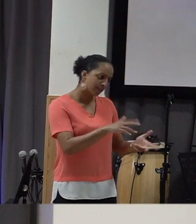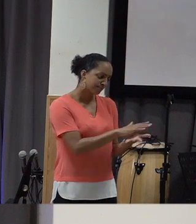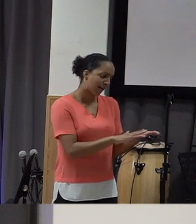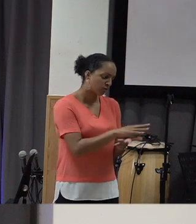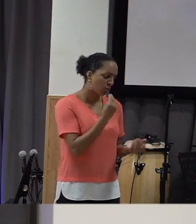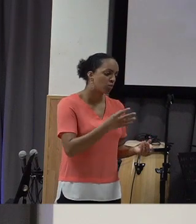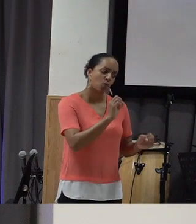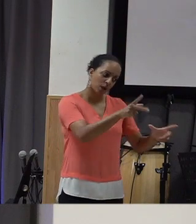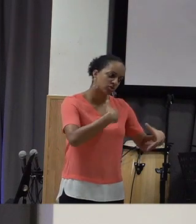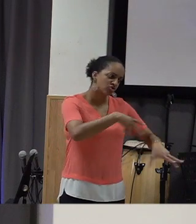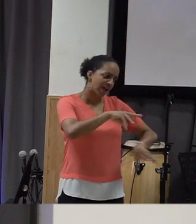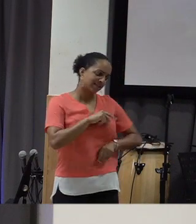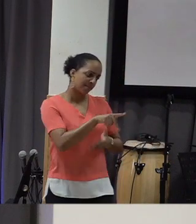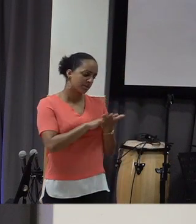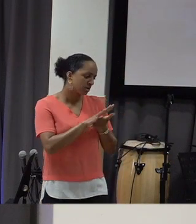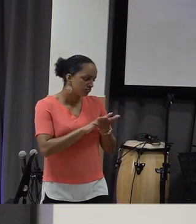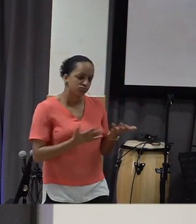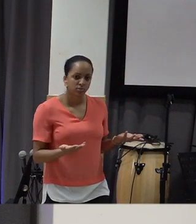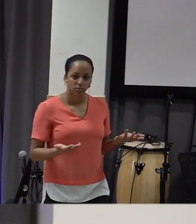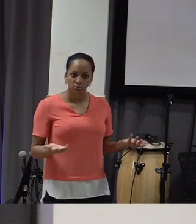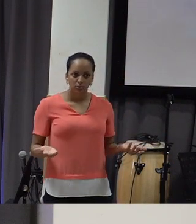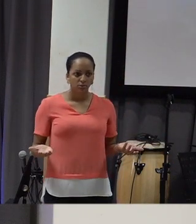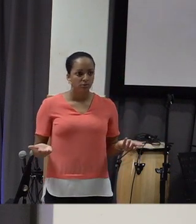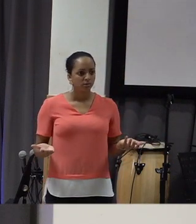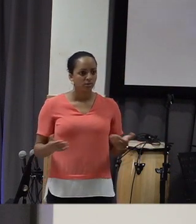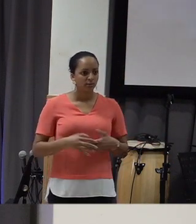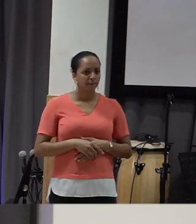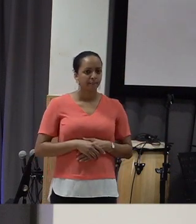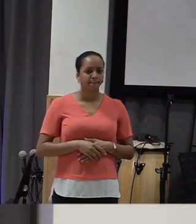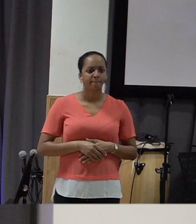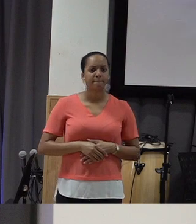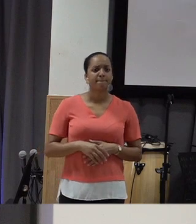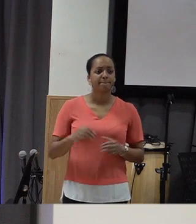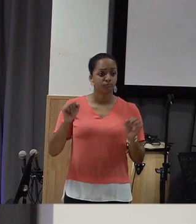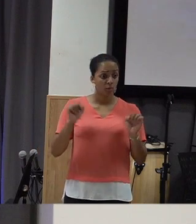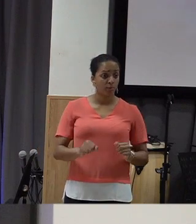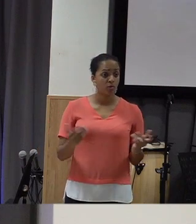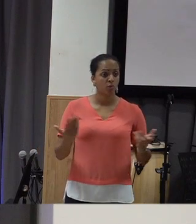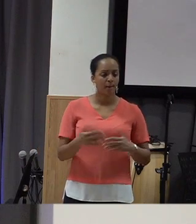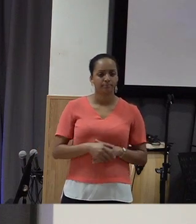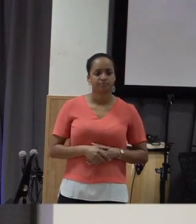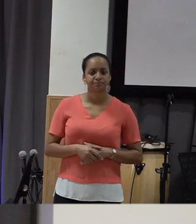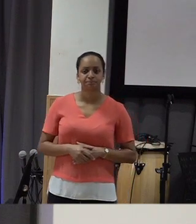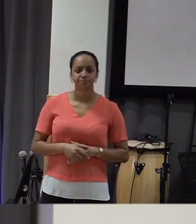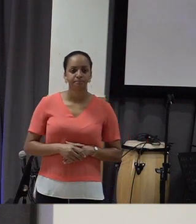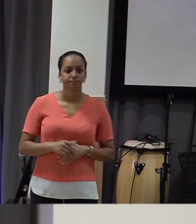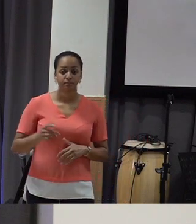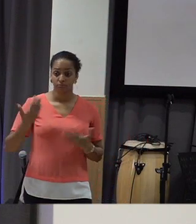Le mot offense signifie enfin une chute. Parce qu'il peut arriver qu'un chrétien tombe. Ça peut